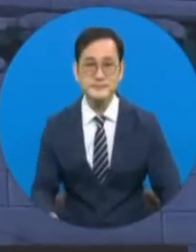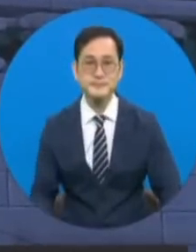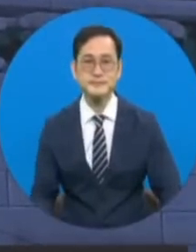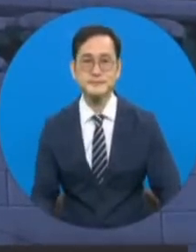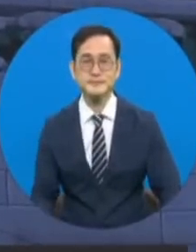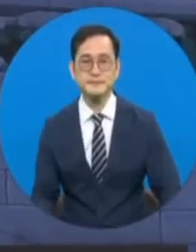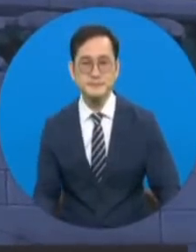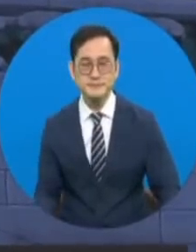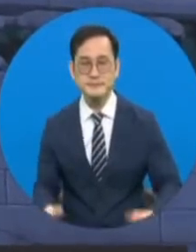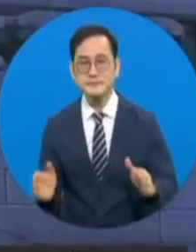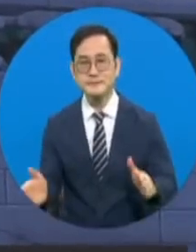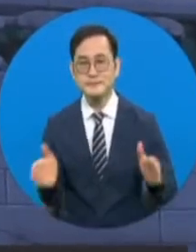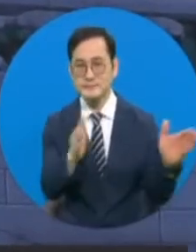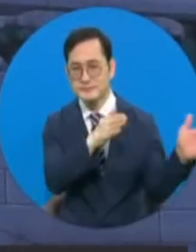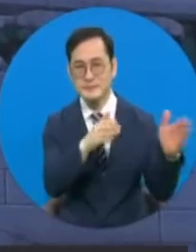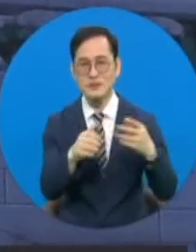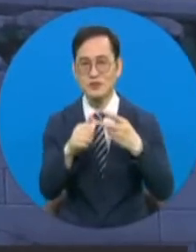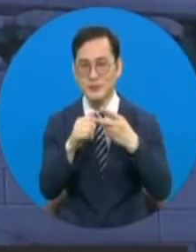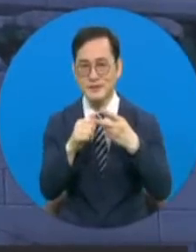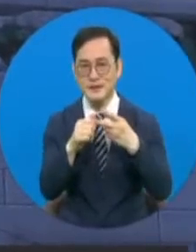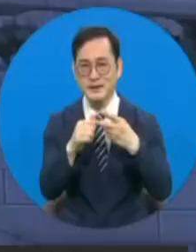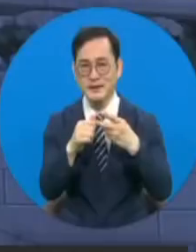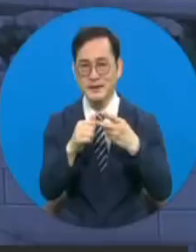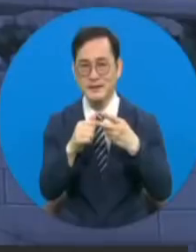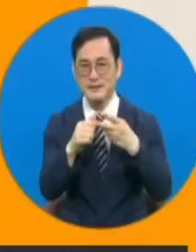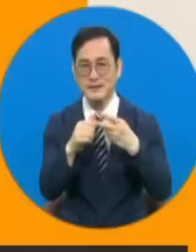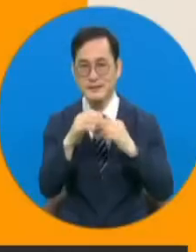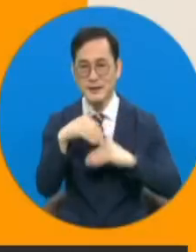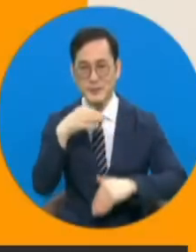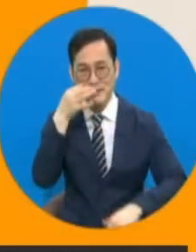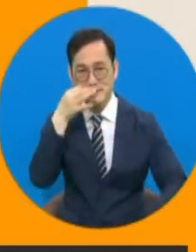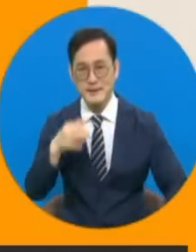궁금합니다 뜨거운 소식 함께 하고 있는데요 두 번째 소식 공개합니다